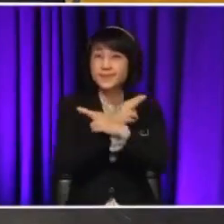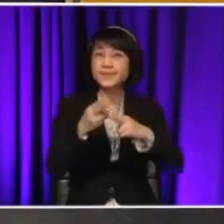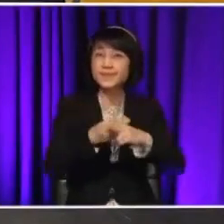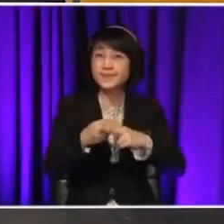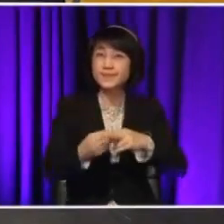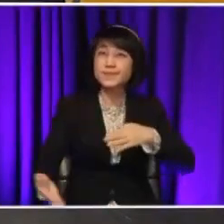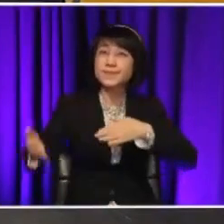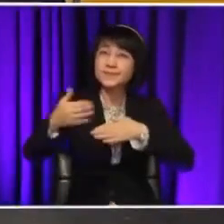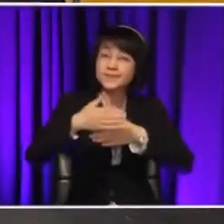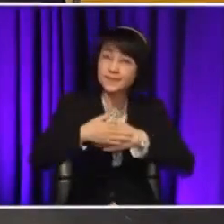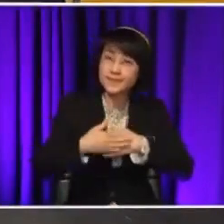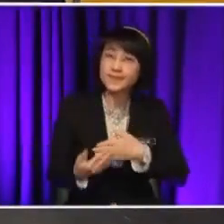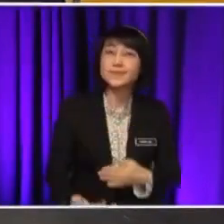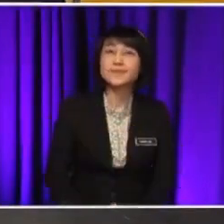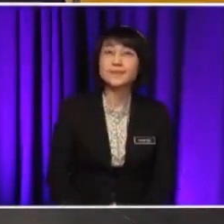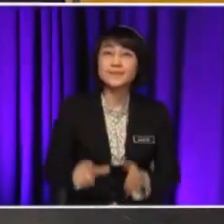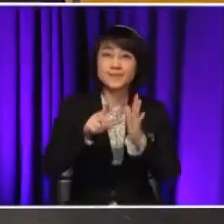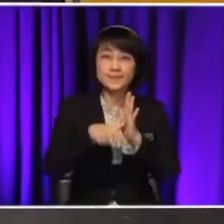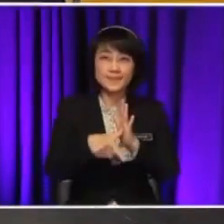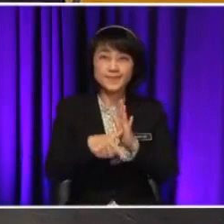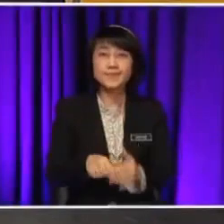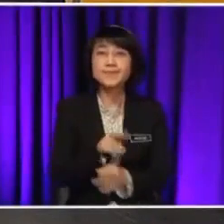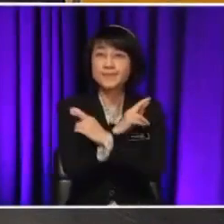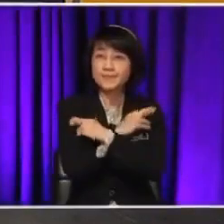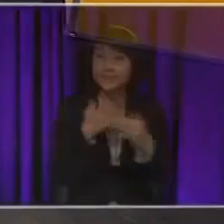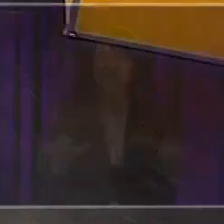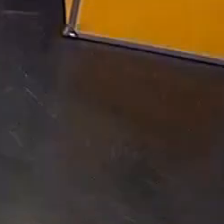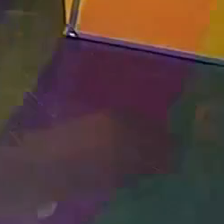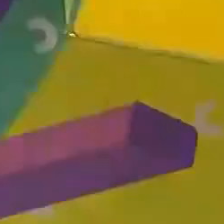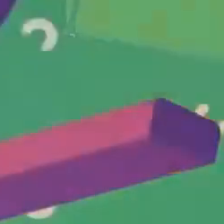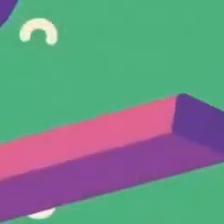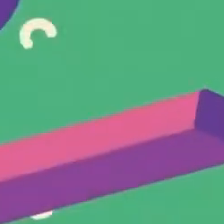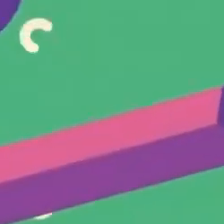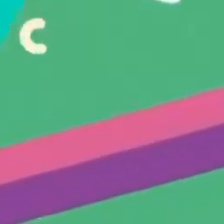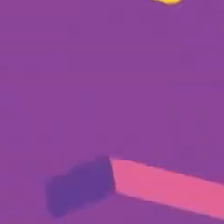kembali selepas ini teruskan menonton Didik TV KPM.